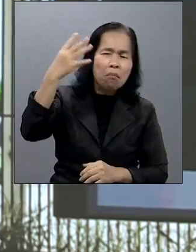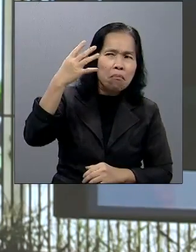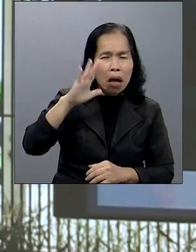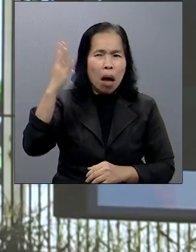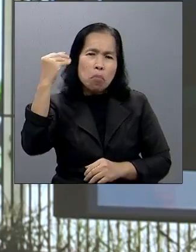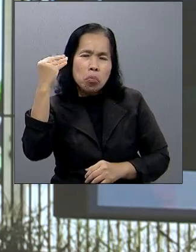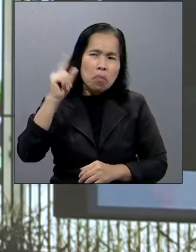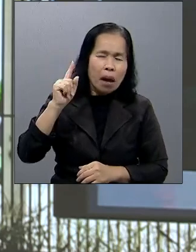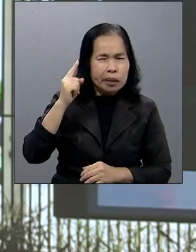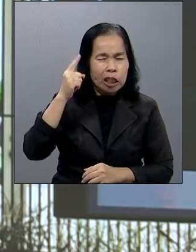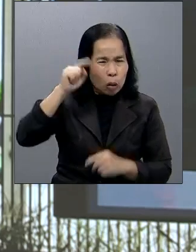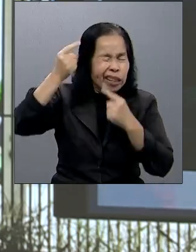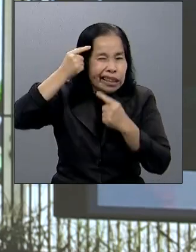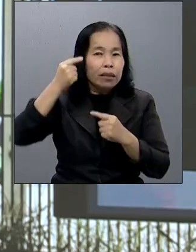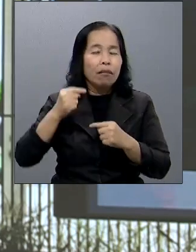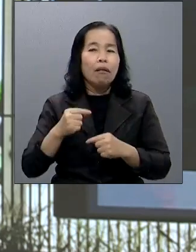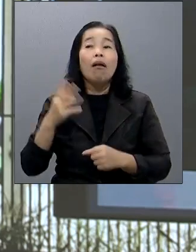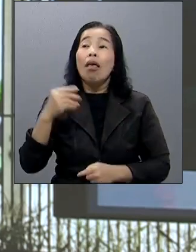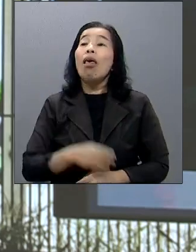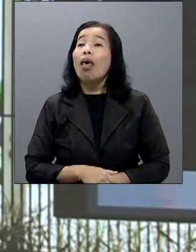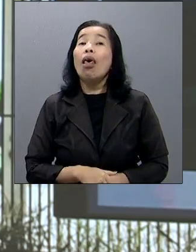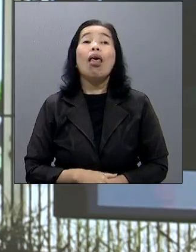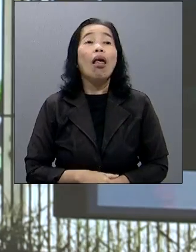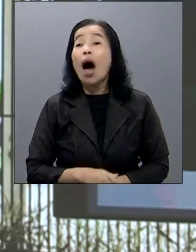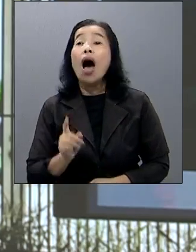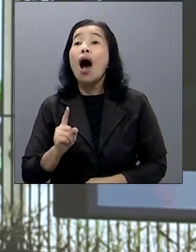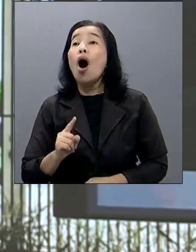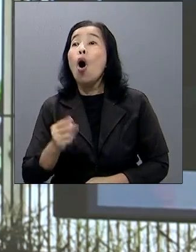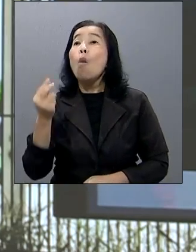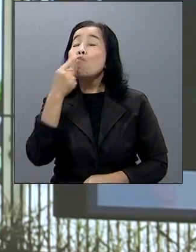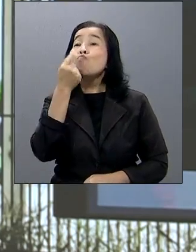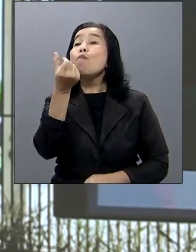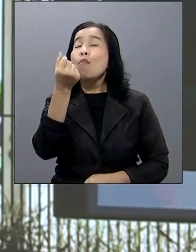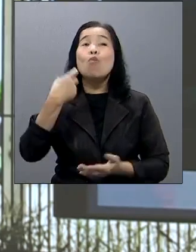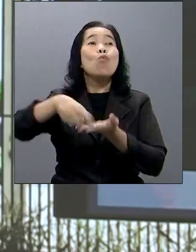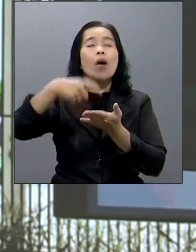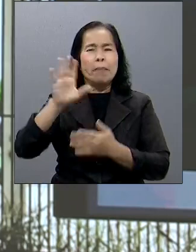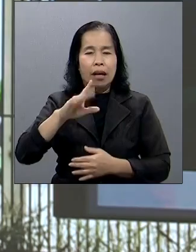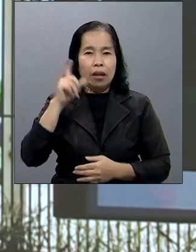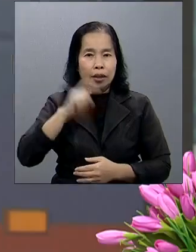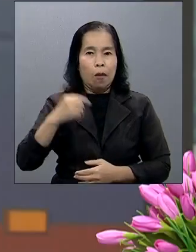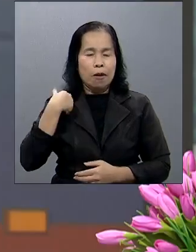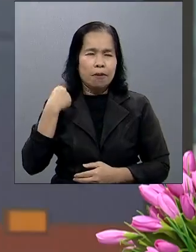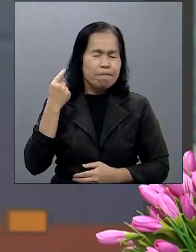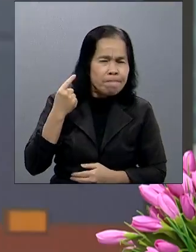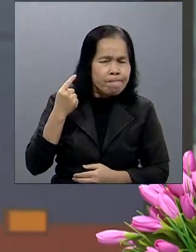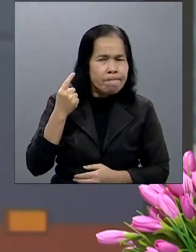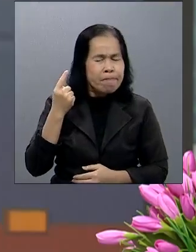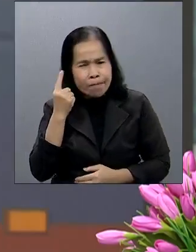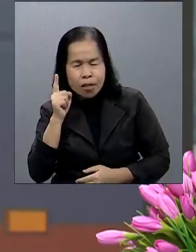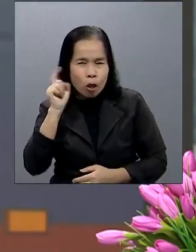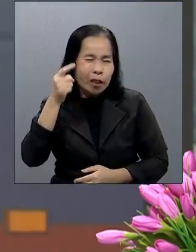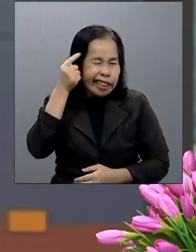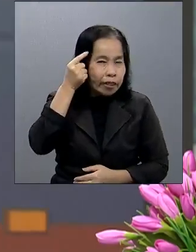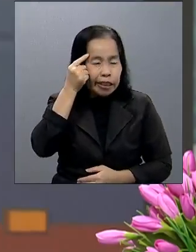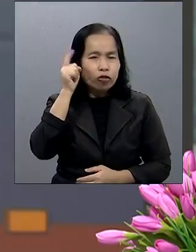ลยแบบเนี้ยอย่างเรื่องของการโอนเงินออนอะไรแบบเนี้ยคือต่อมเอะเนี่ยต้องทำงานบ่อยๆเลย Zero Trust ไงอย่างที่อาจารย์ฝน